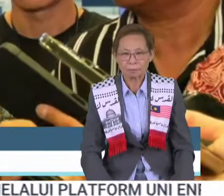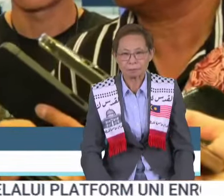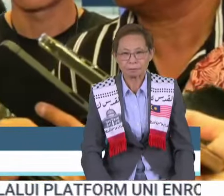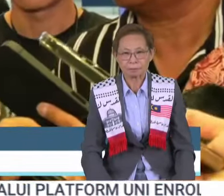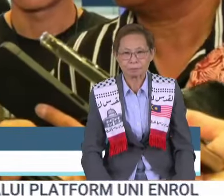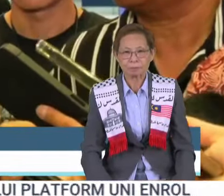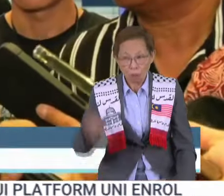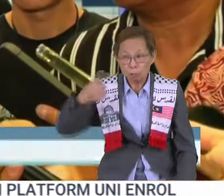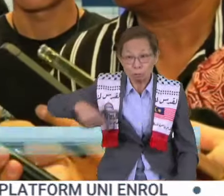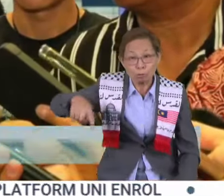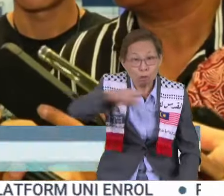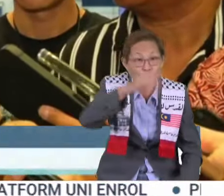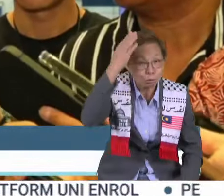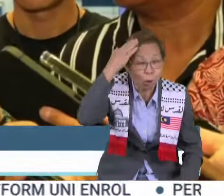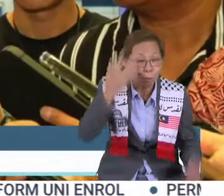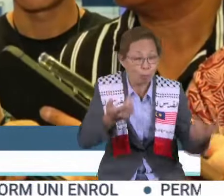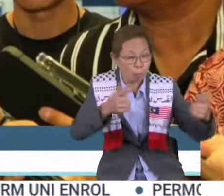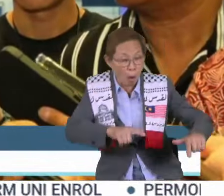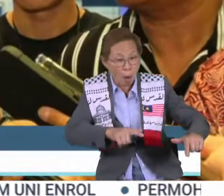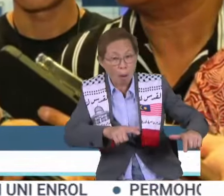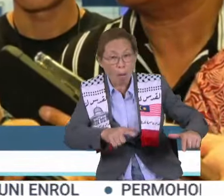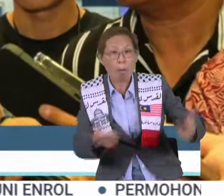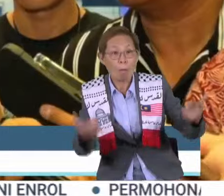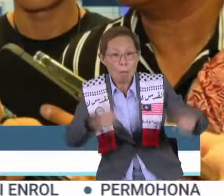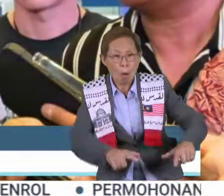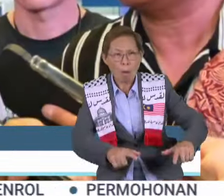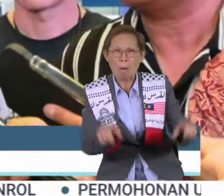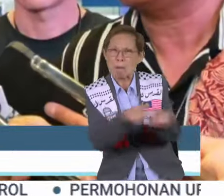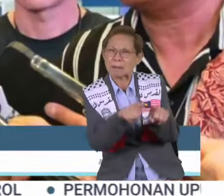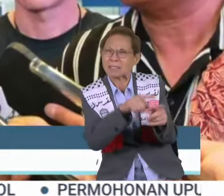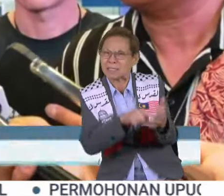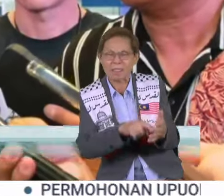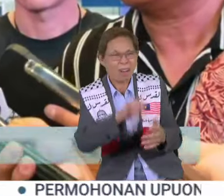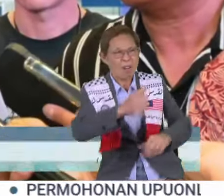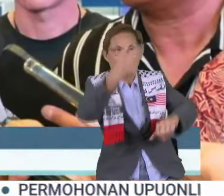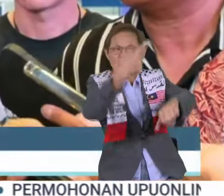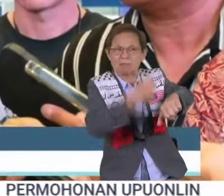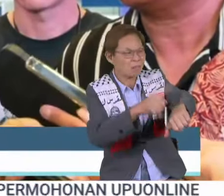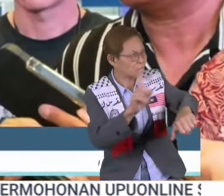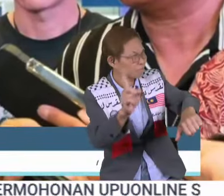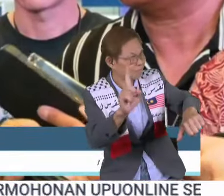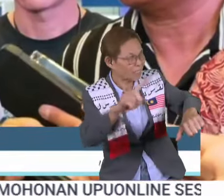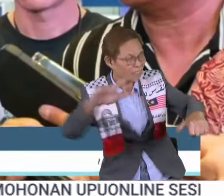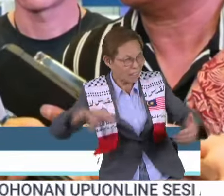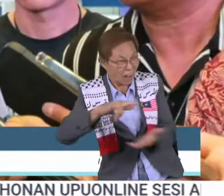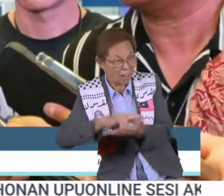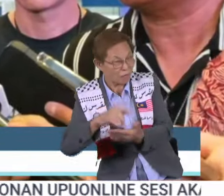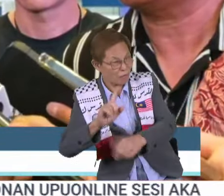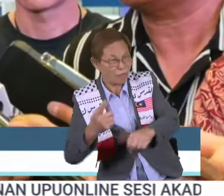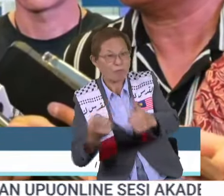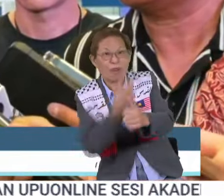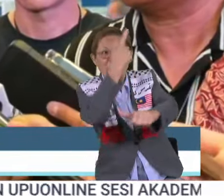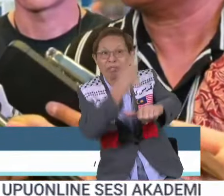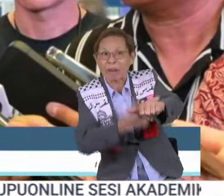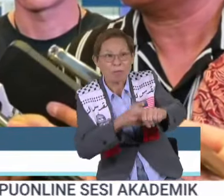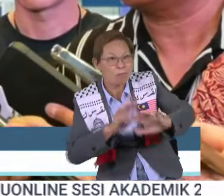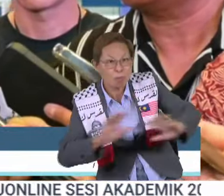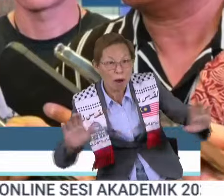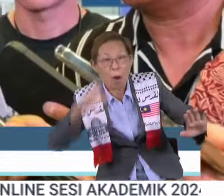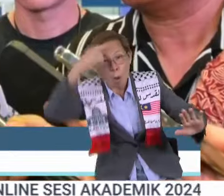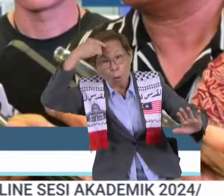Di mana semua sedia maklum, kejadian yang melibatkan sebegini bukan kali pertama di KLIA. Namun untuk